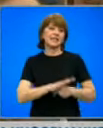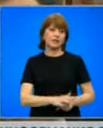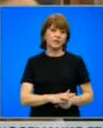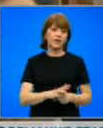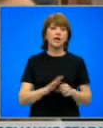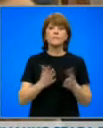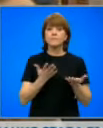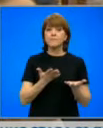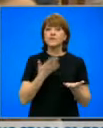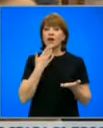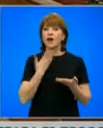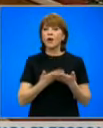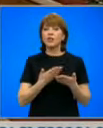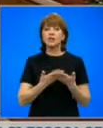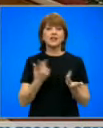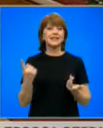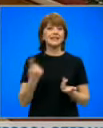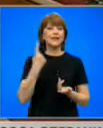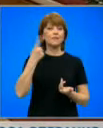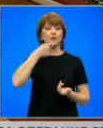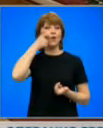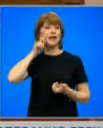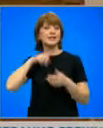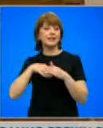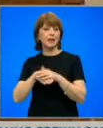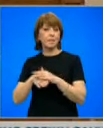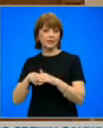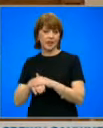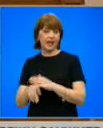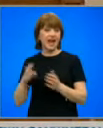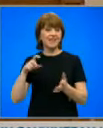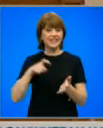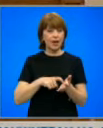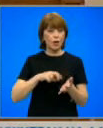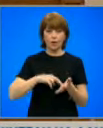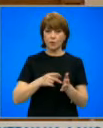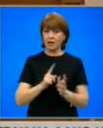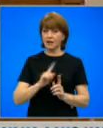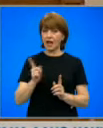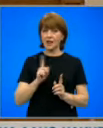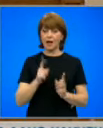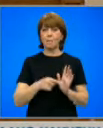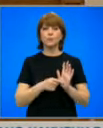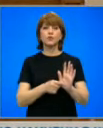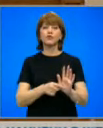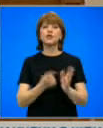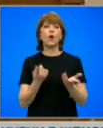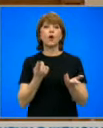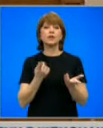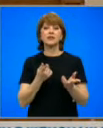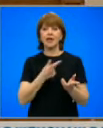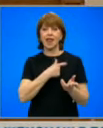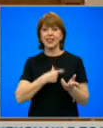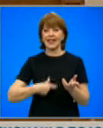защото според тях се отнасят само за украинските бежанци. В законопроекта обаче не е посочена националност. БСП, Има